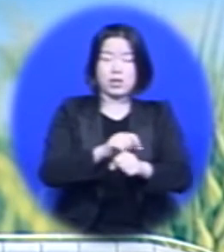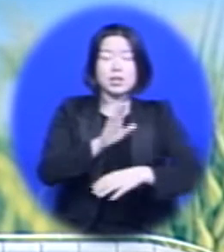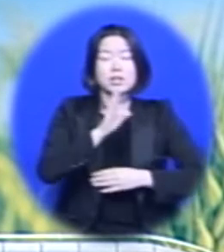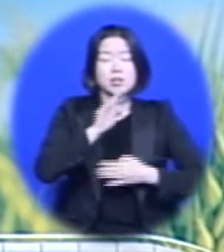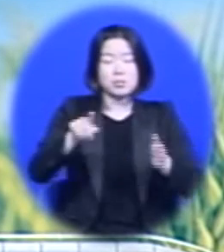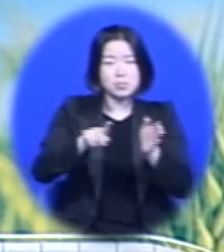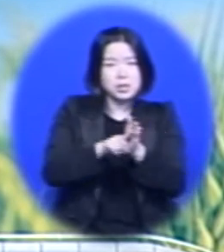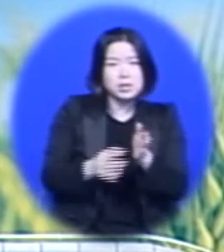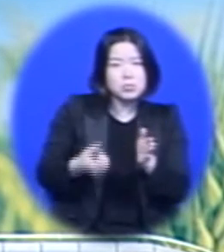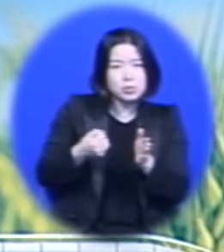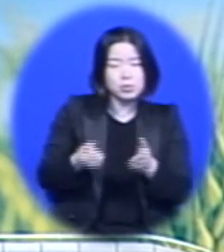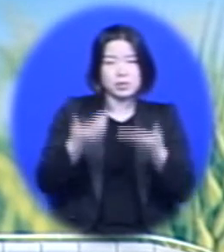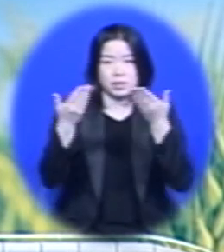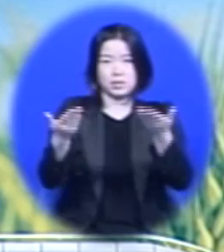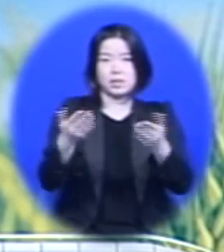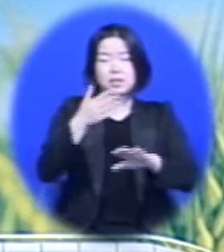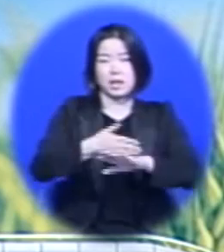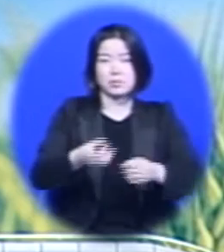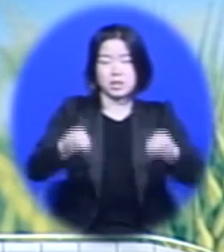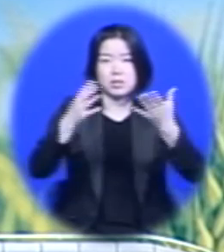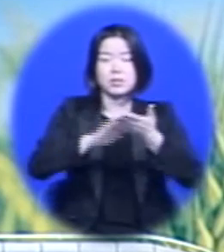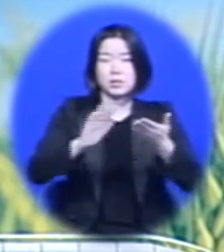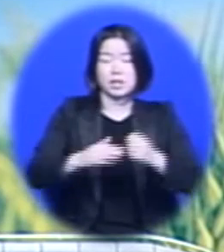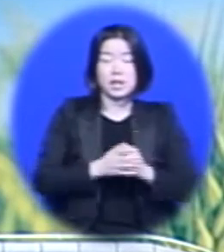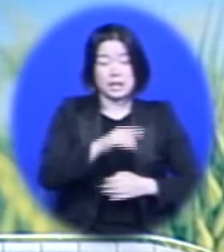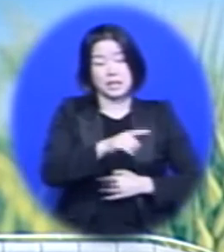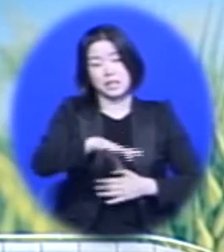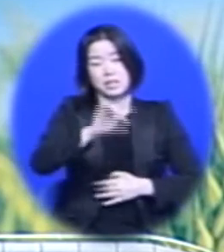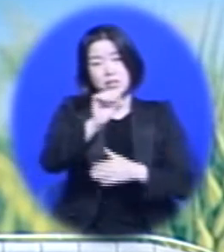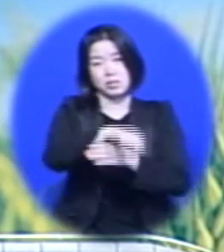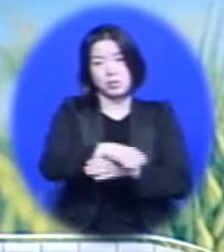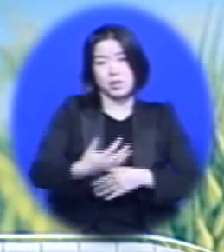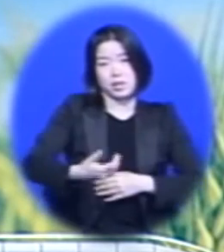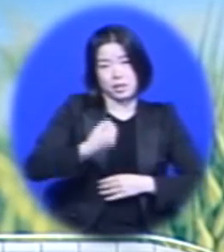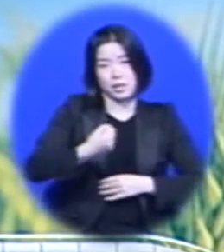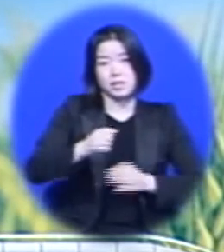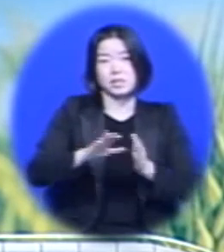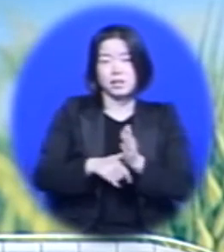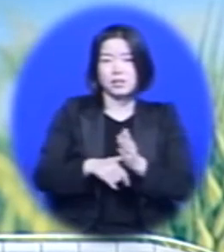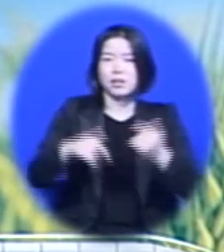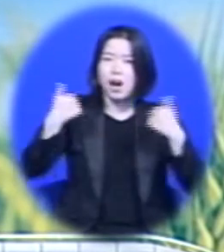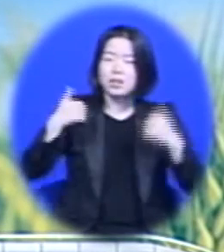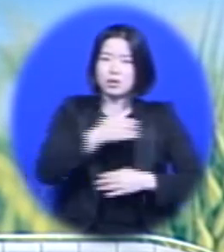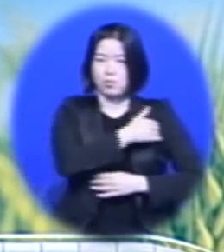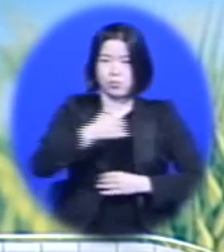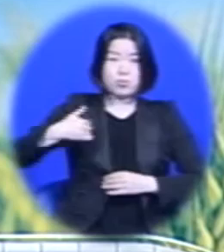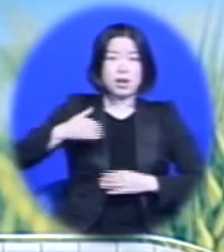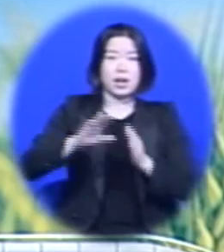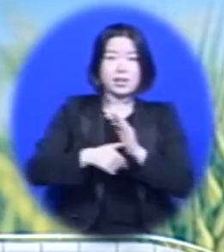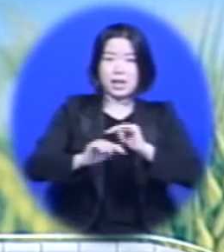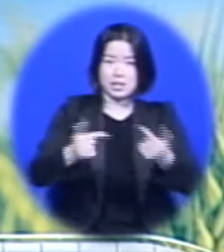드리는 감사절기입니다. 왜냐하면 이첫 열매를 거둘 때는 항상 풍족한 때가 아니기